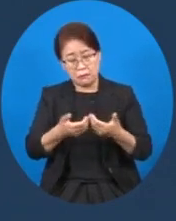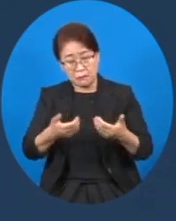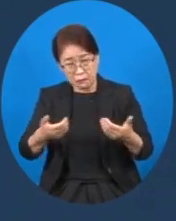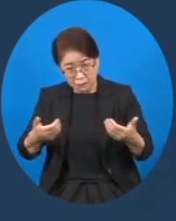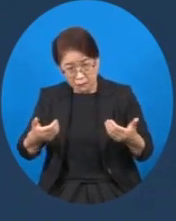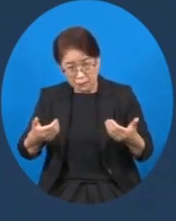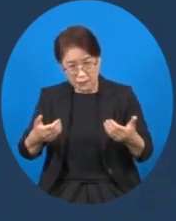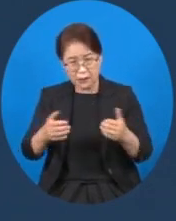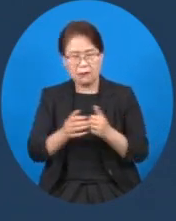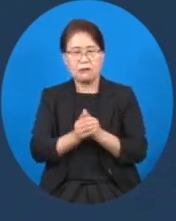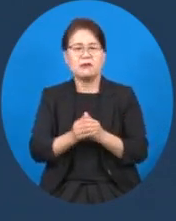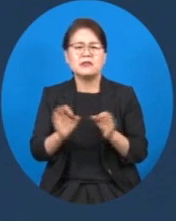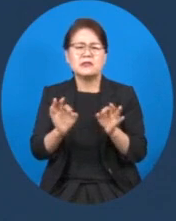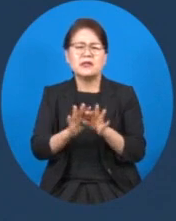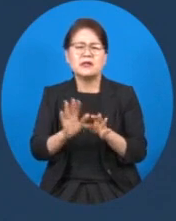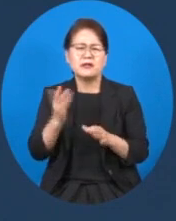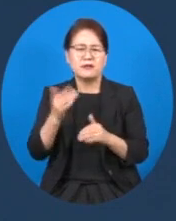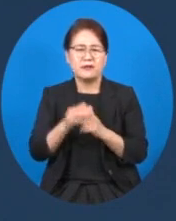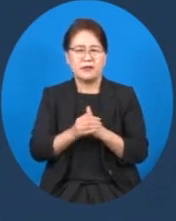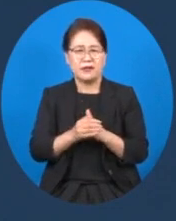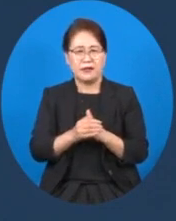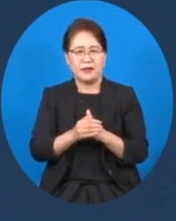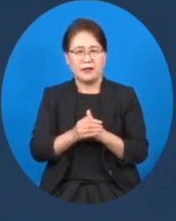이것을 엔트로피 증후군이라고 부릅니다.